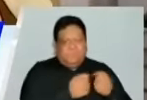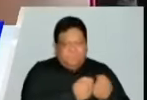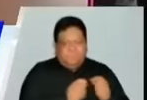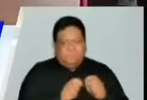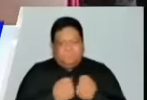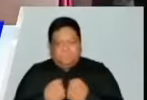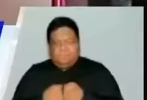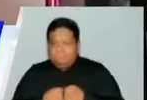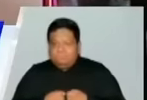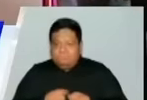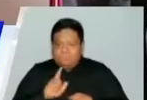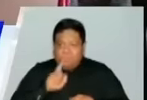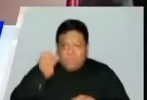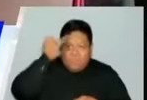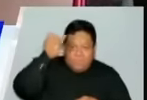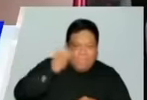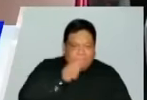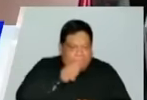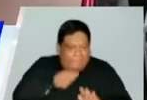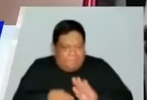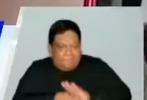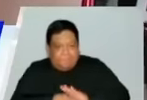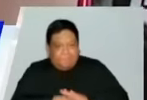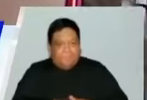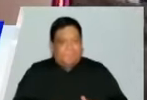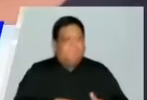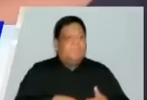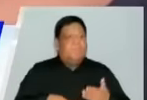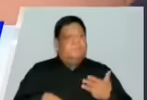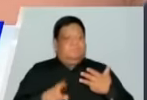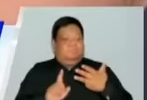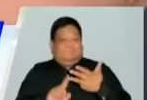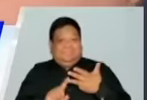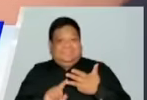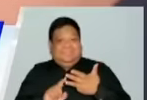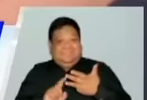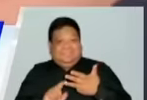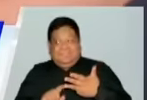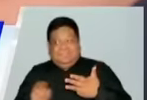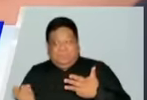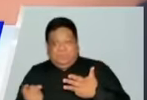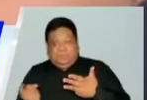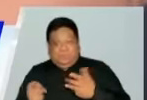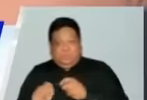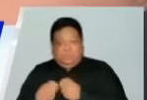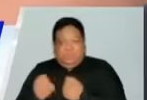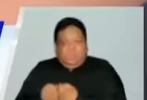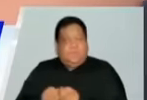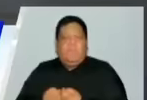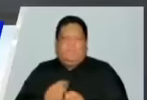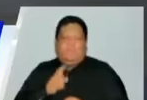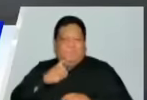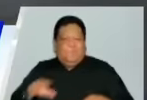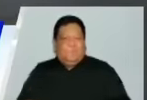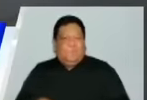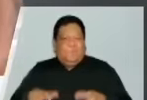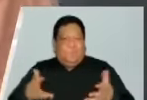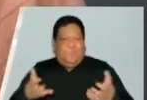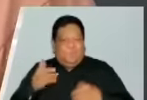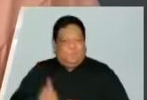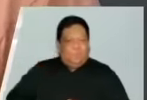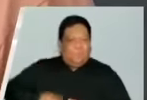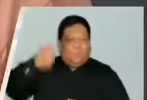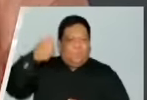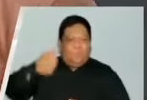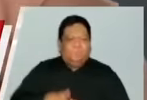concept. Ang Team C ni Sanya at Derek wala raw hindi gagawin para manalo. Alam mo kung bakit nakaka proud